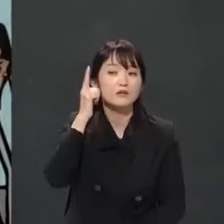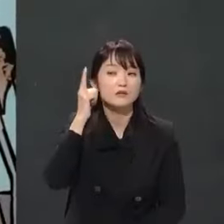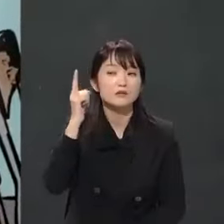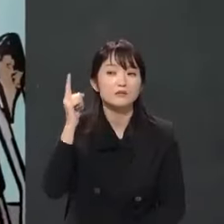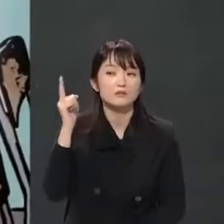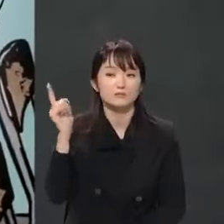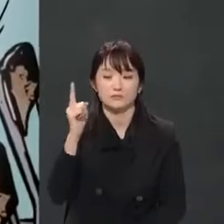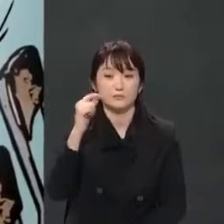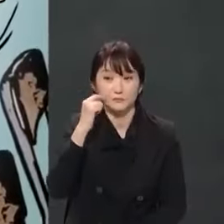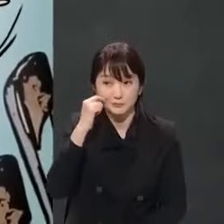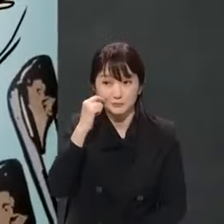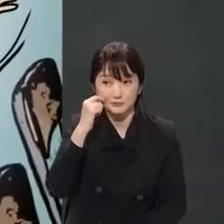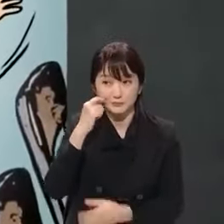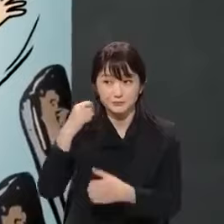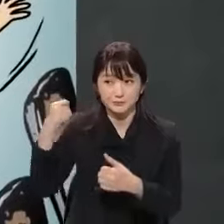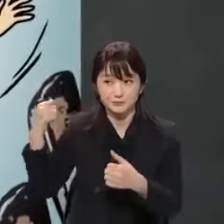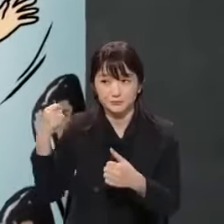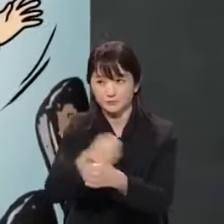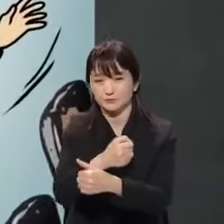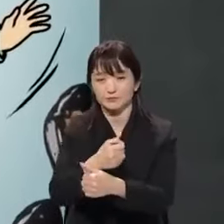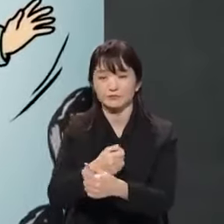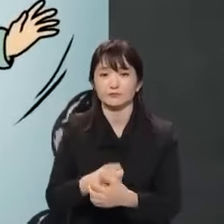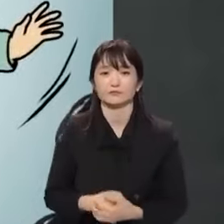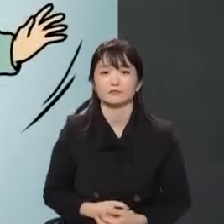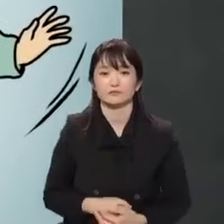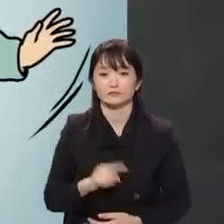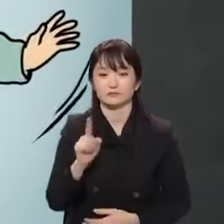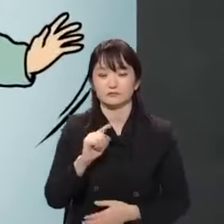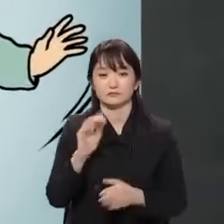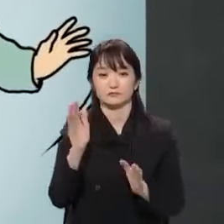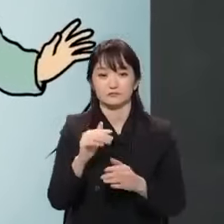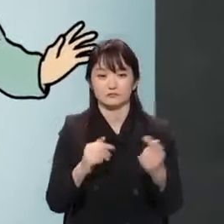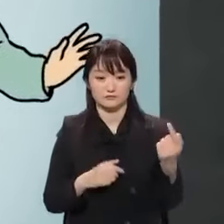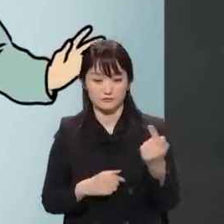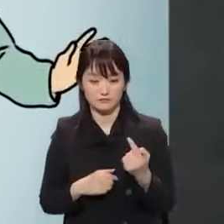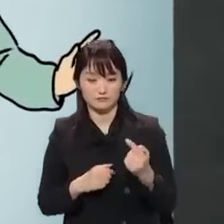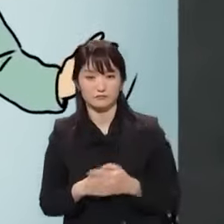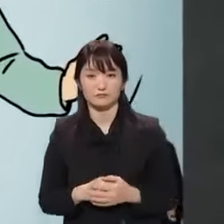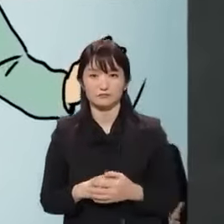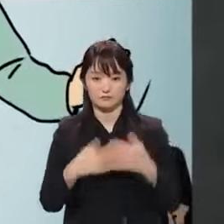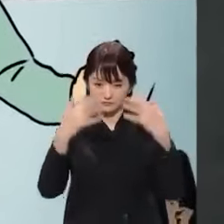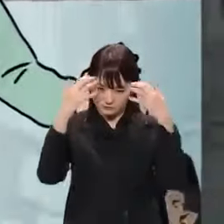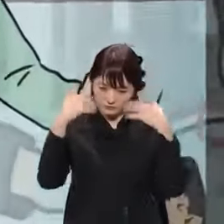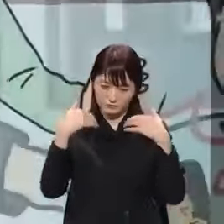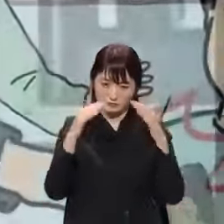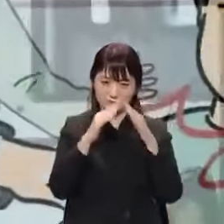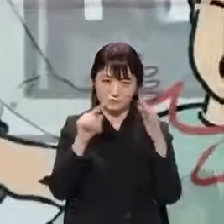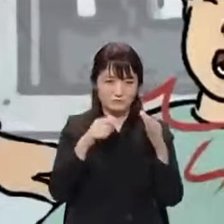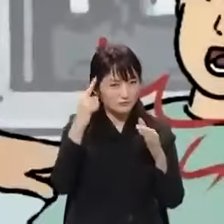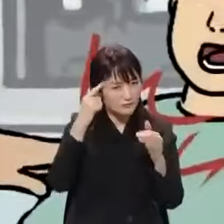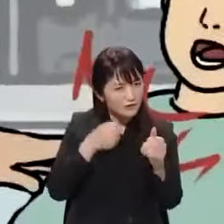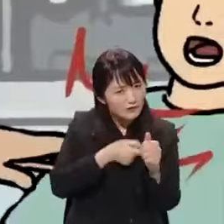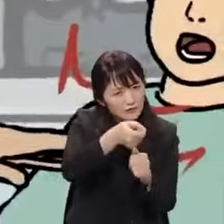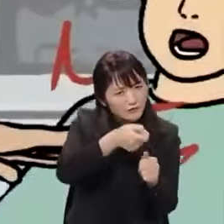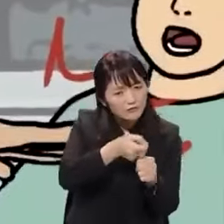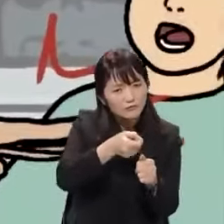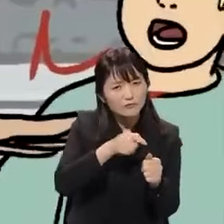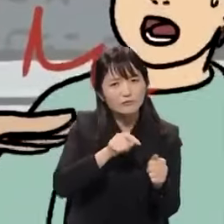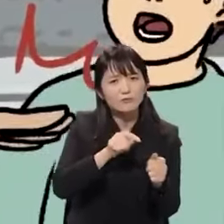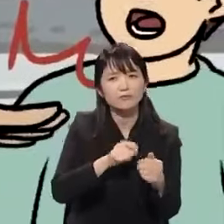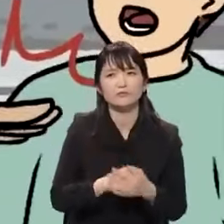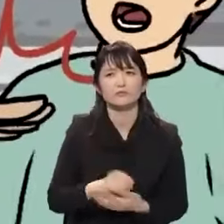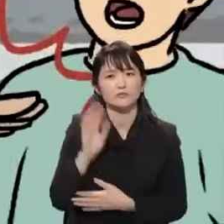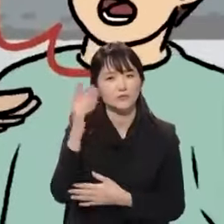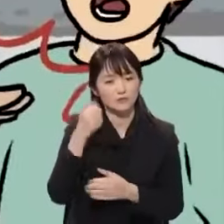한 후에 때리기도 하고요. 그다음에 이제 어떤 애가 오더니 여름에 집에서 삭발하고 싶다 그러는 거예요. 그리고 너 왜 삭발을 하자 그러니 요즘